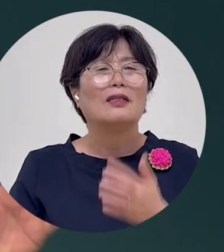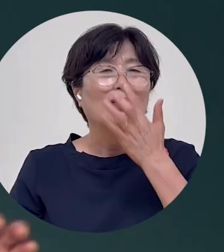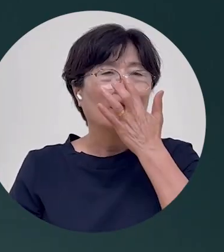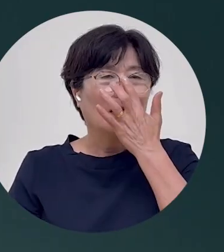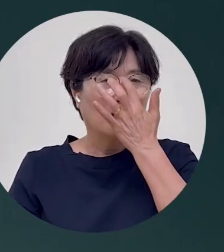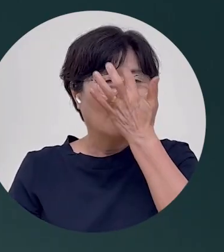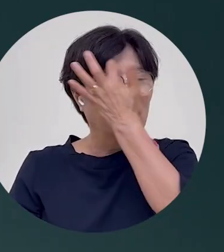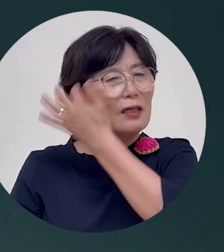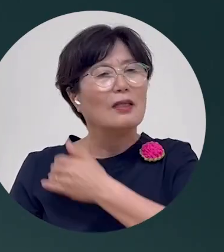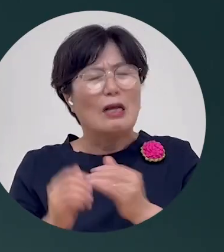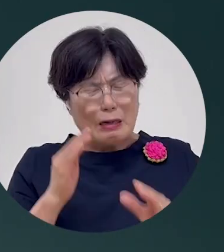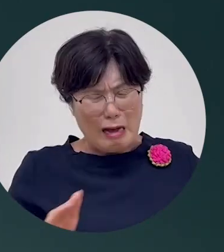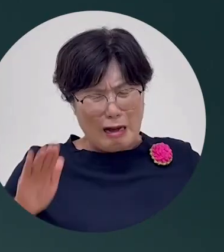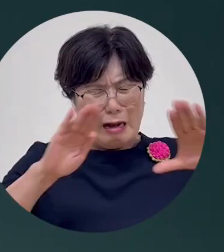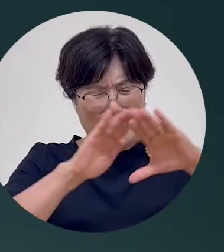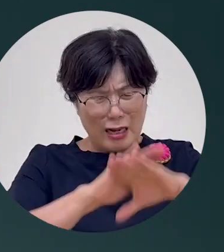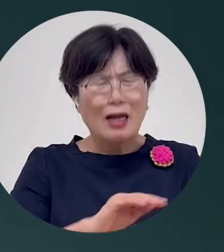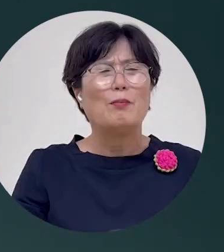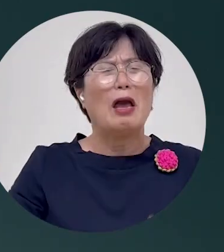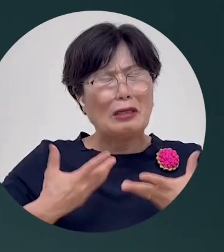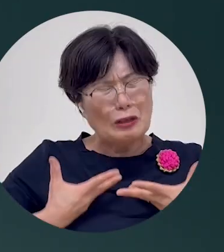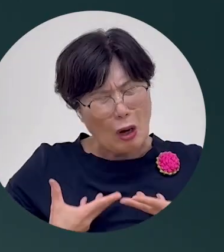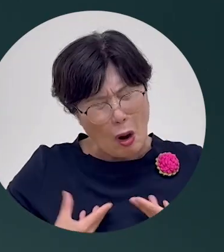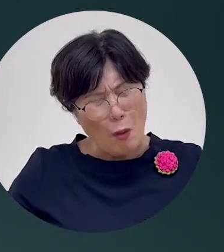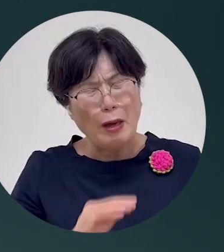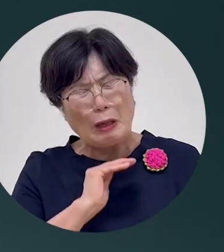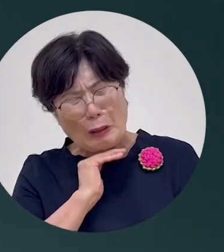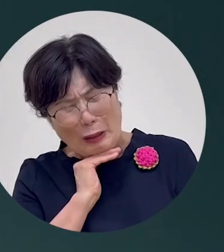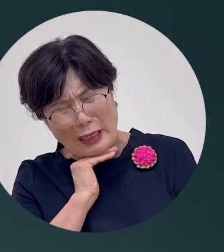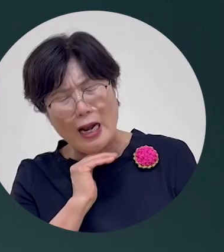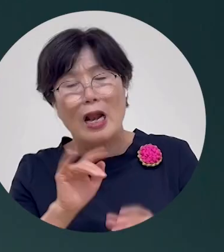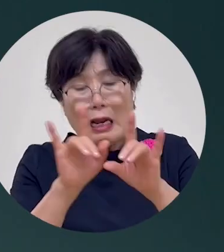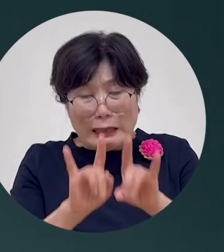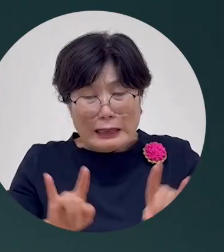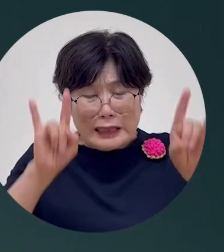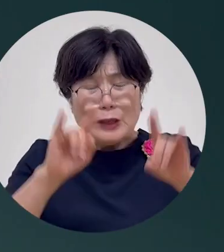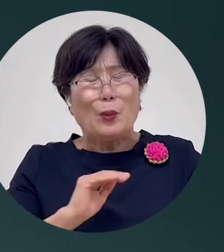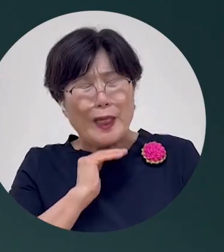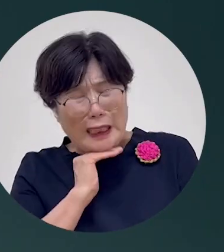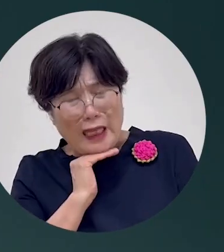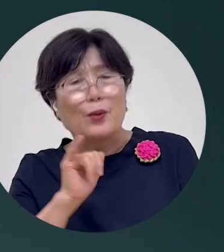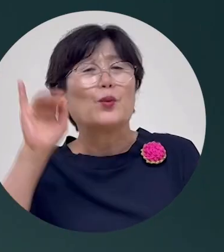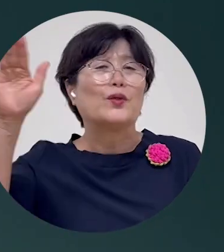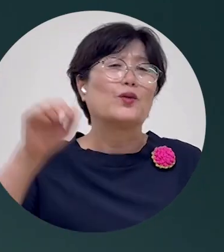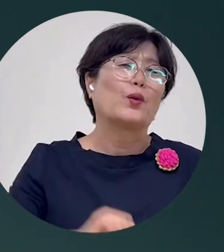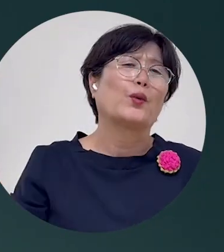캄캄한 절망으로 물든 지옥이 기다리는 암담한 인생 살고 있어요.